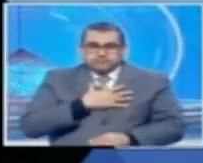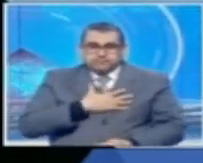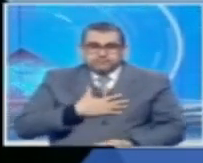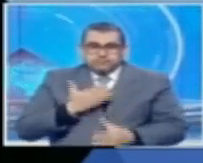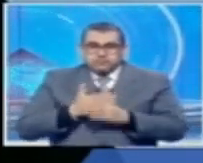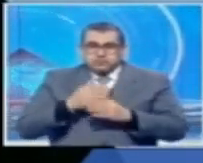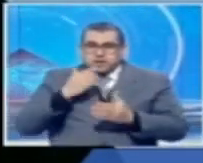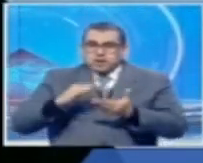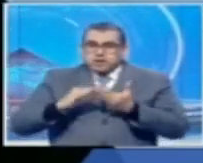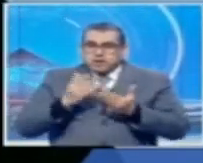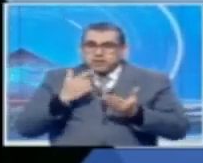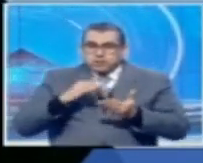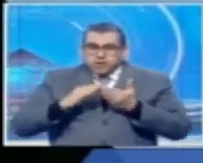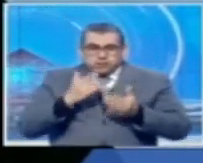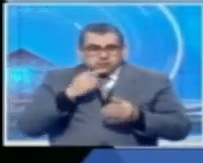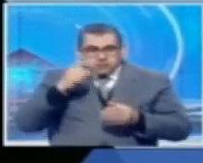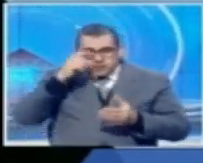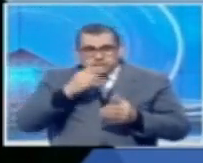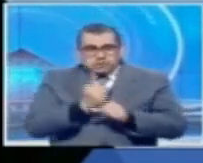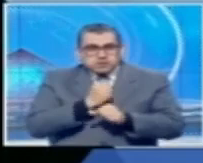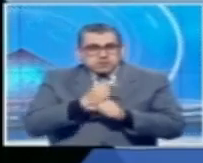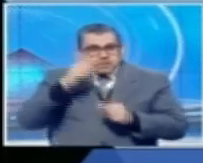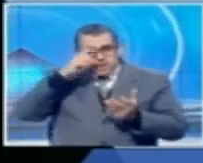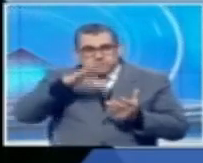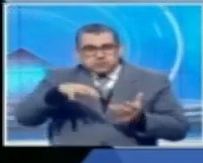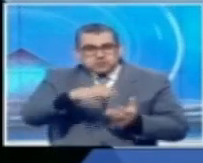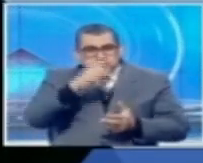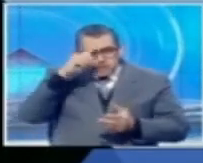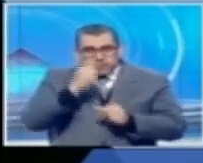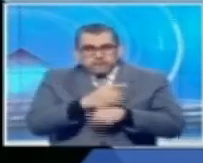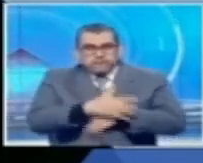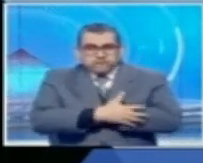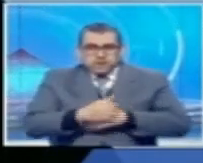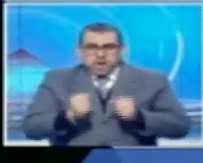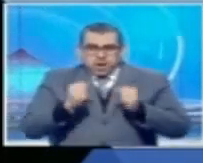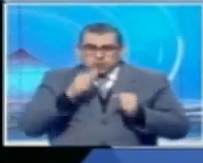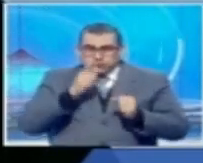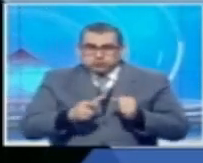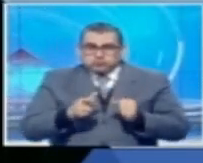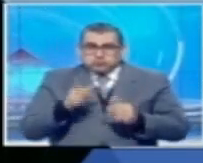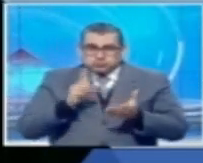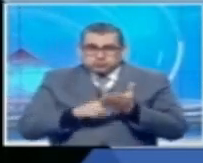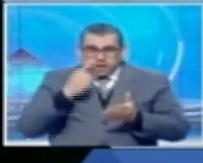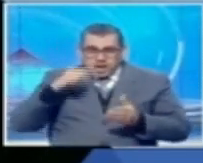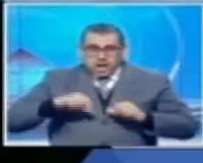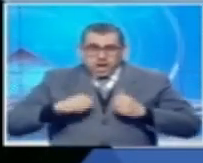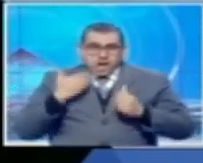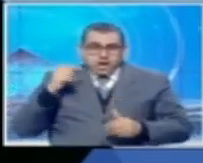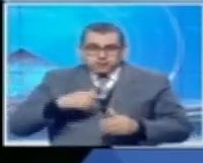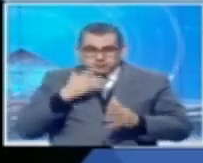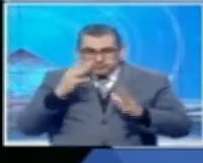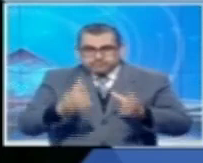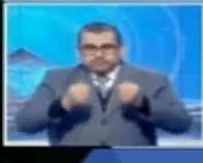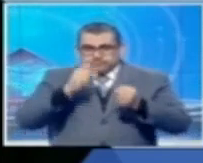في الخدمات او عجز في الخدمات بشكل كبير، وبسبب فقر في الخدمات. يمكن عشان كده جت حياة كريمة لإنقاذ